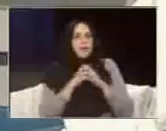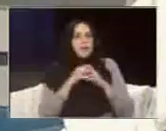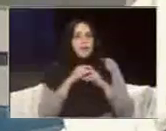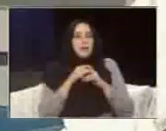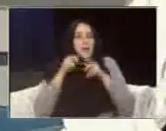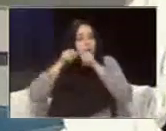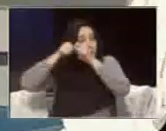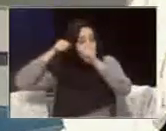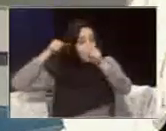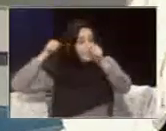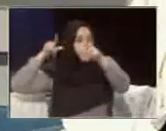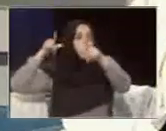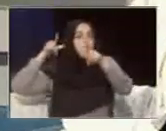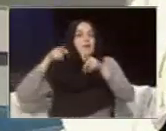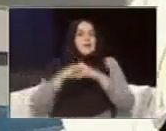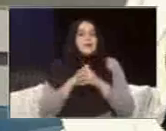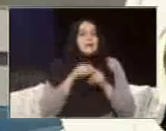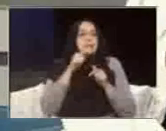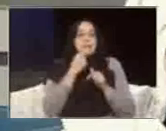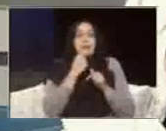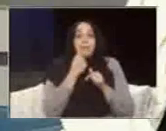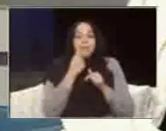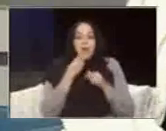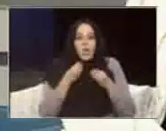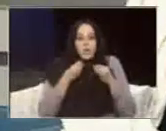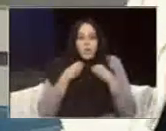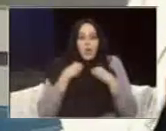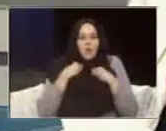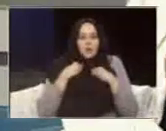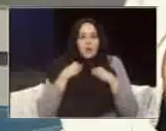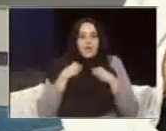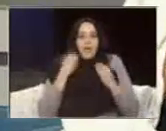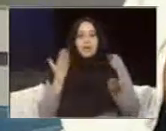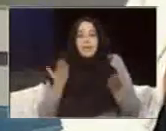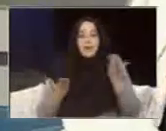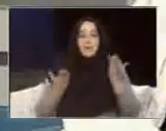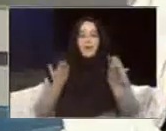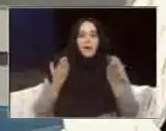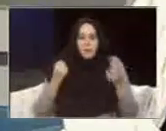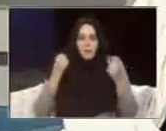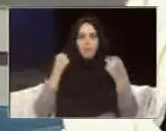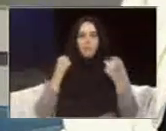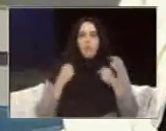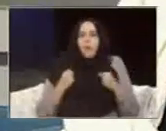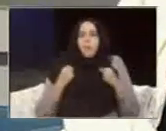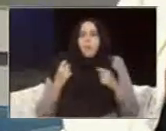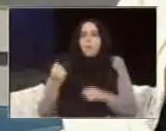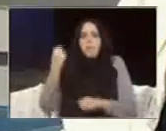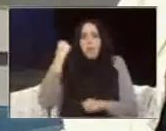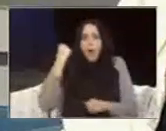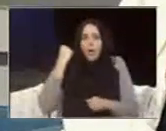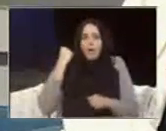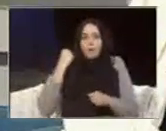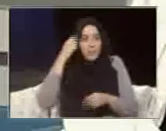الرماية من مقاصدها تحقيق التوازن الجسماني، القوة الجسدية، يتعلم